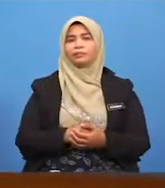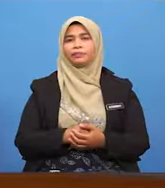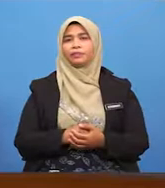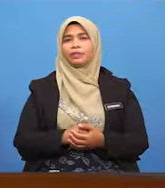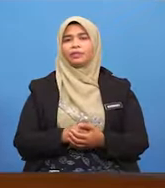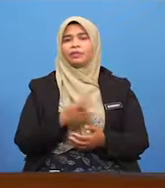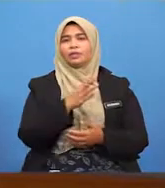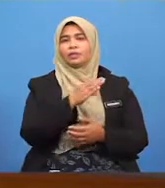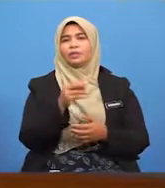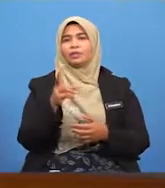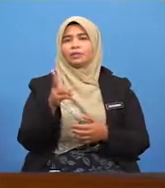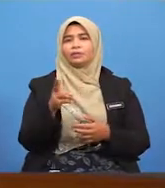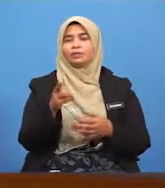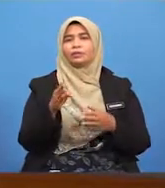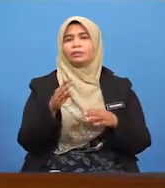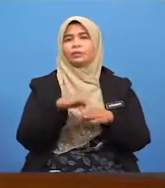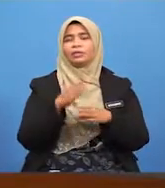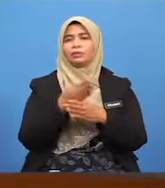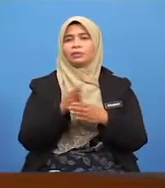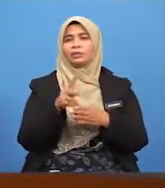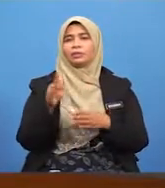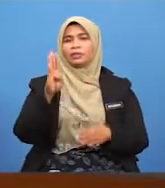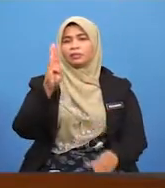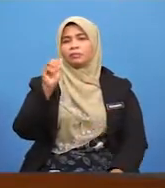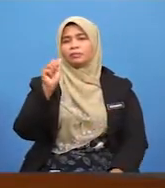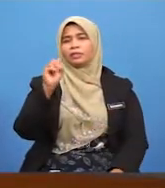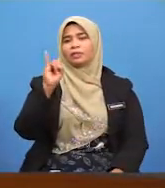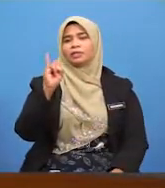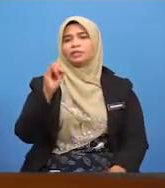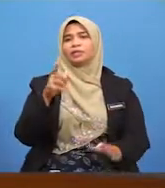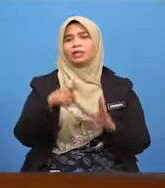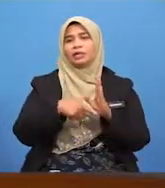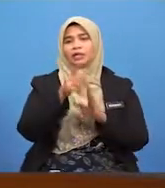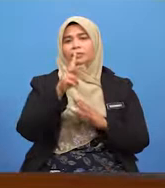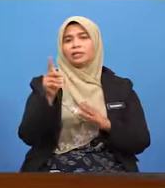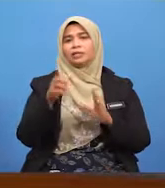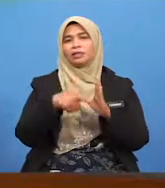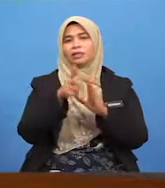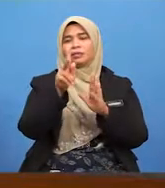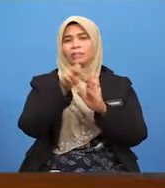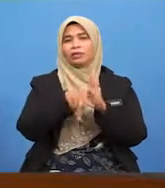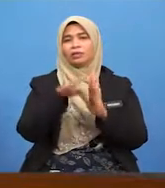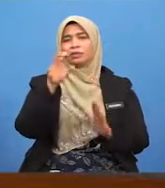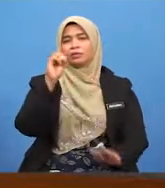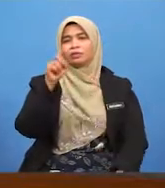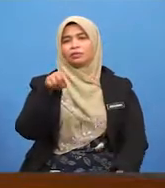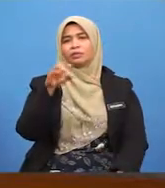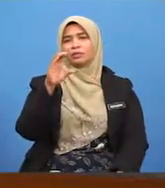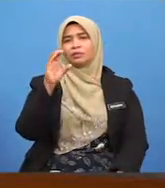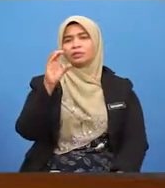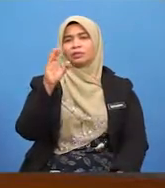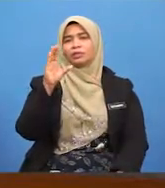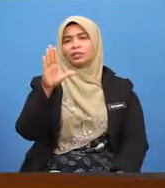gunting-gunting pada bahagian basi lebih kain lebih kurang kosong point